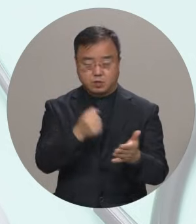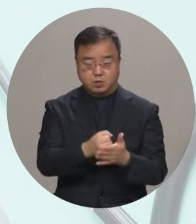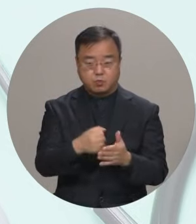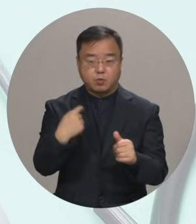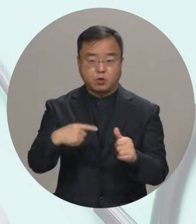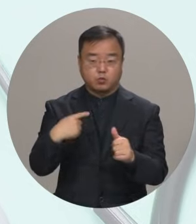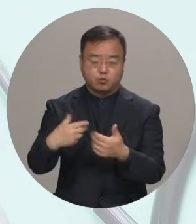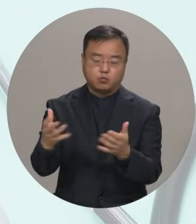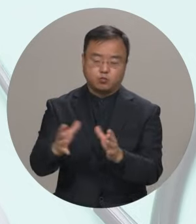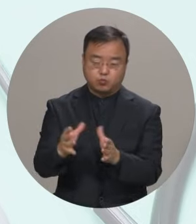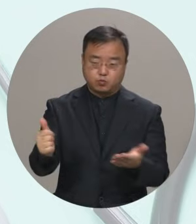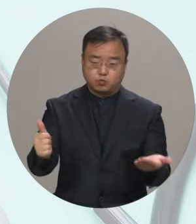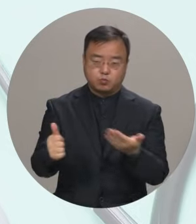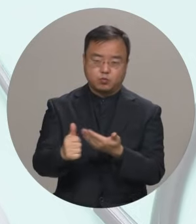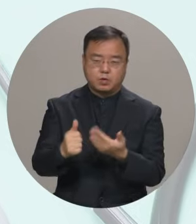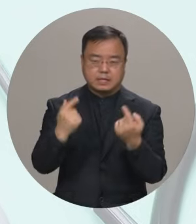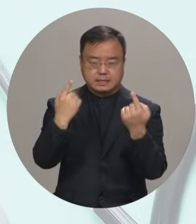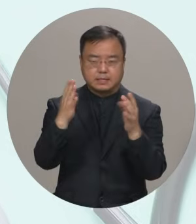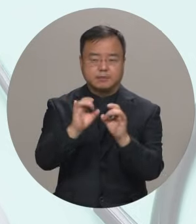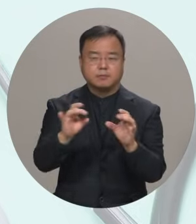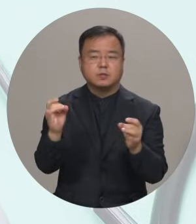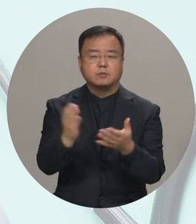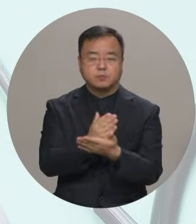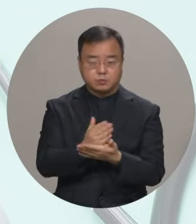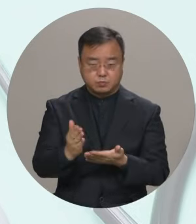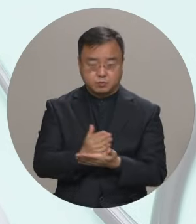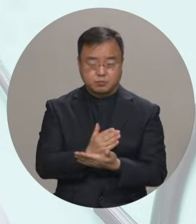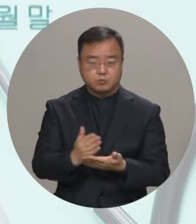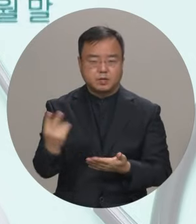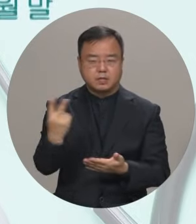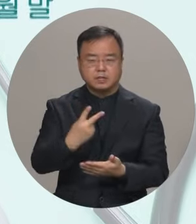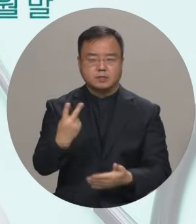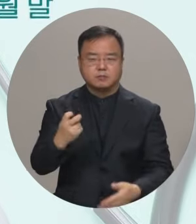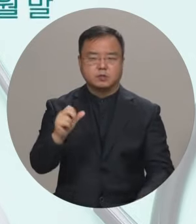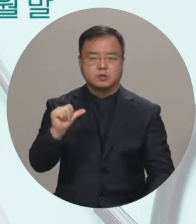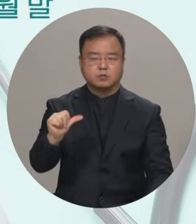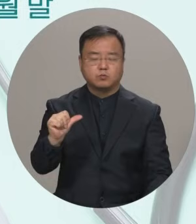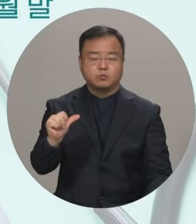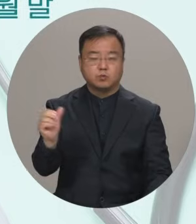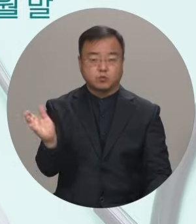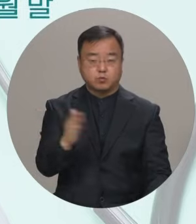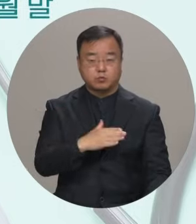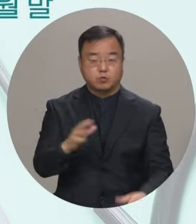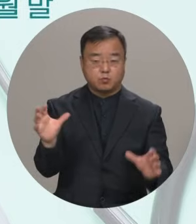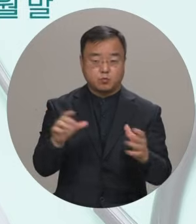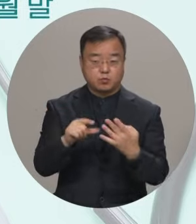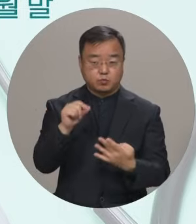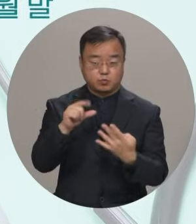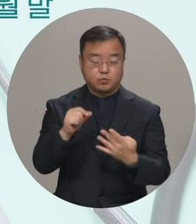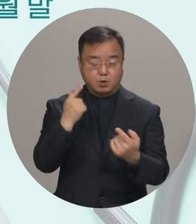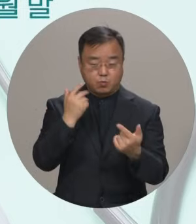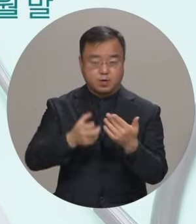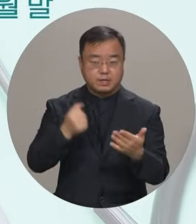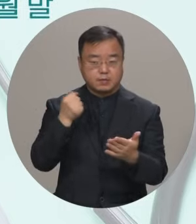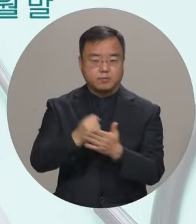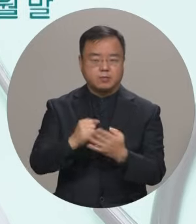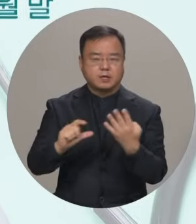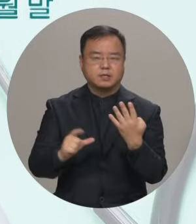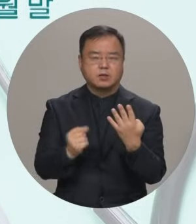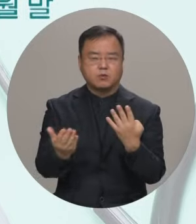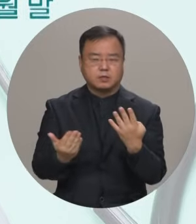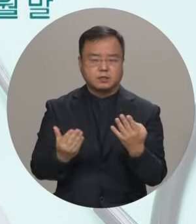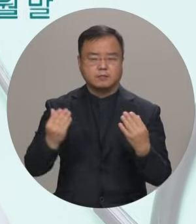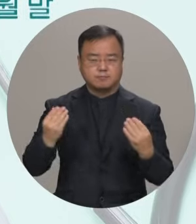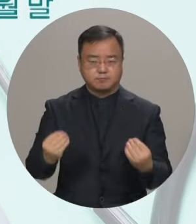교육부 대학별 배정 규모를 결정하는데 2025학년도 모집 요강을 확정하는 내년 4월 전까진이 같은 절차가